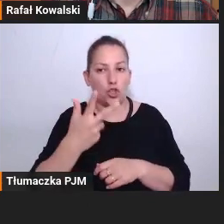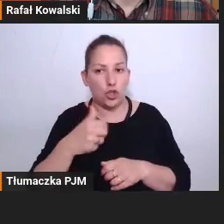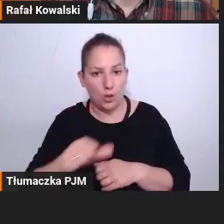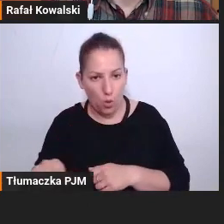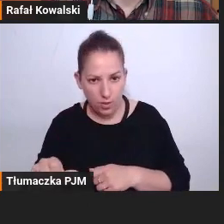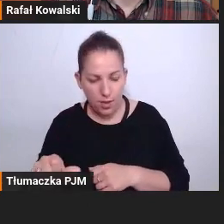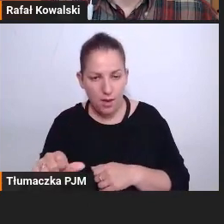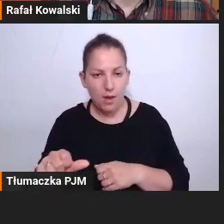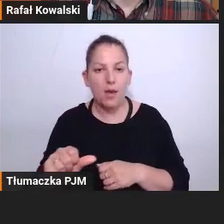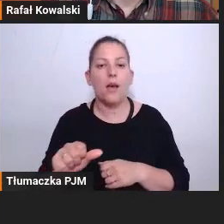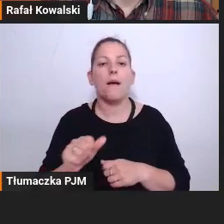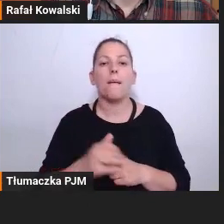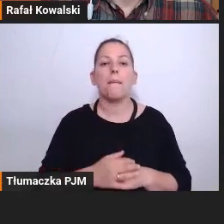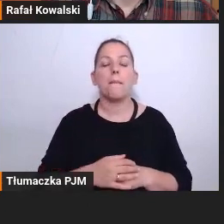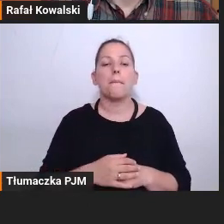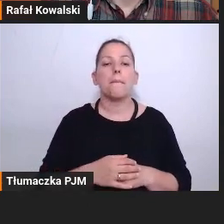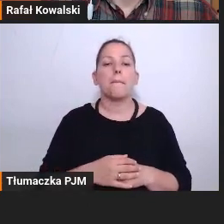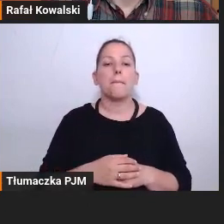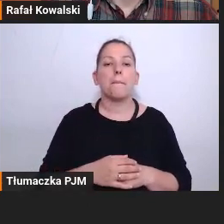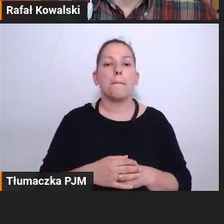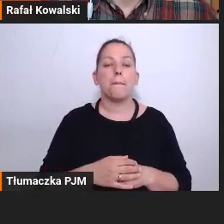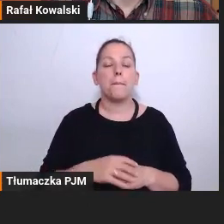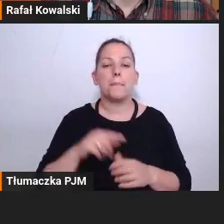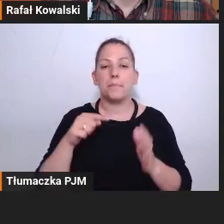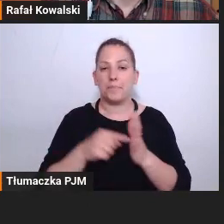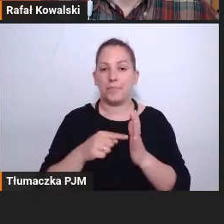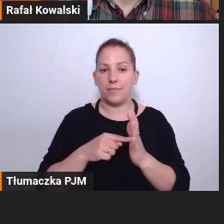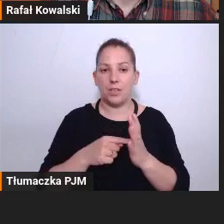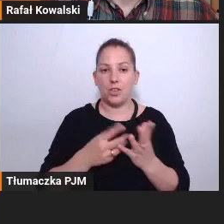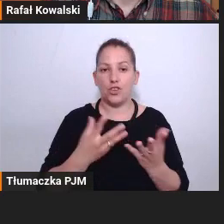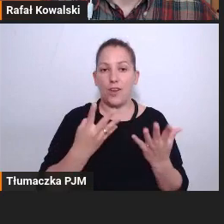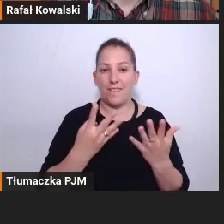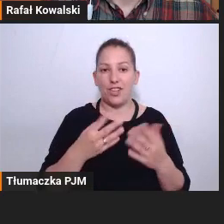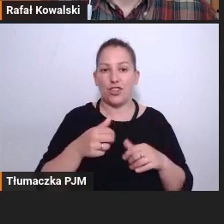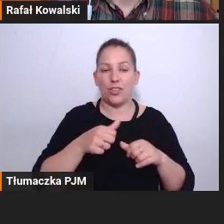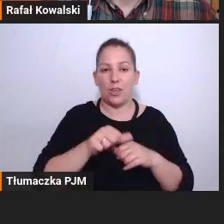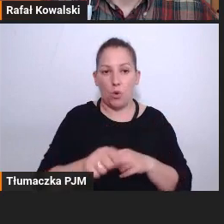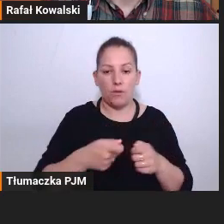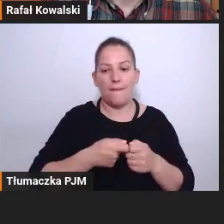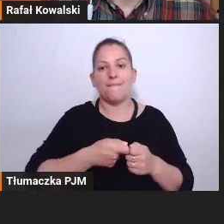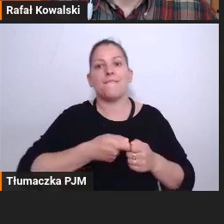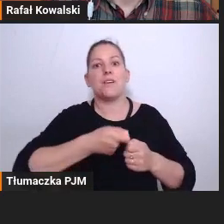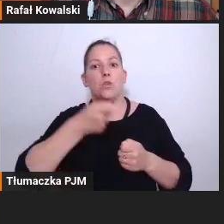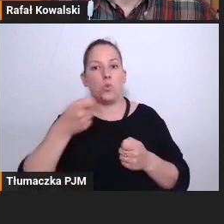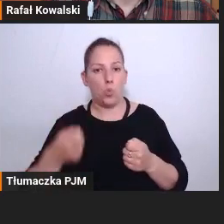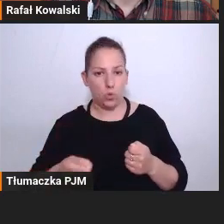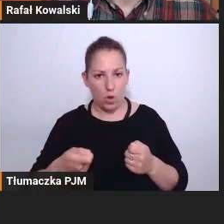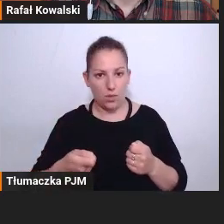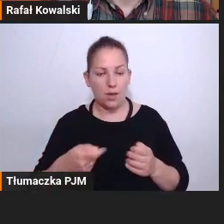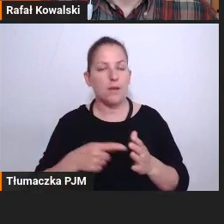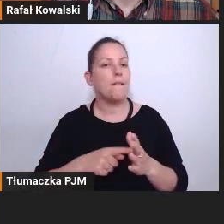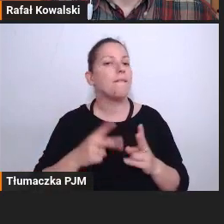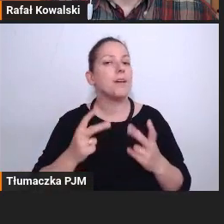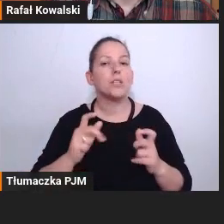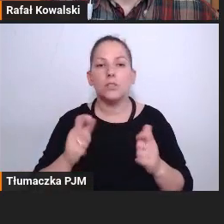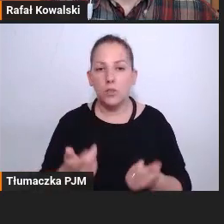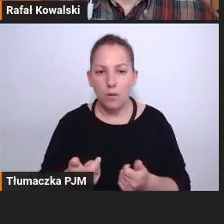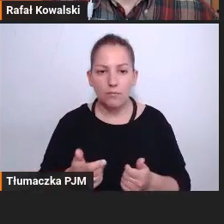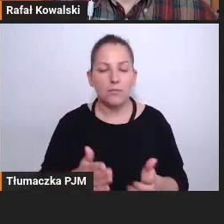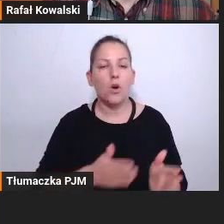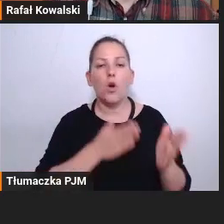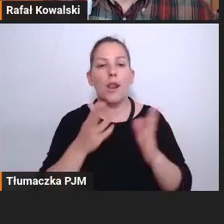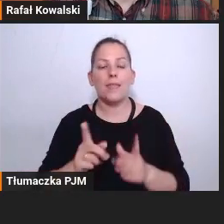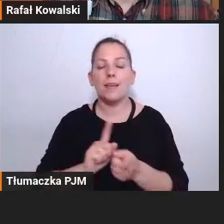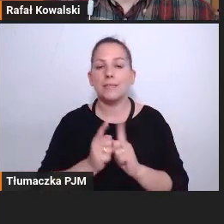tygodnie. No i generalnie to jest o te 9 tygodni został wydłużony. I co istotne, kolejna